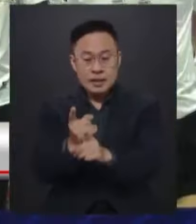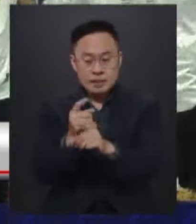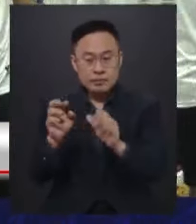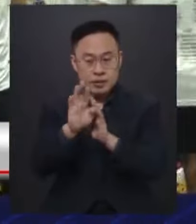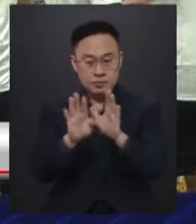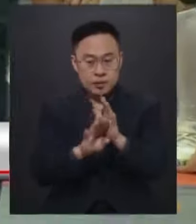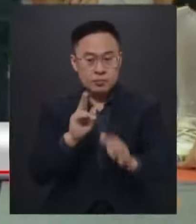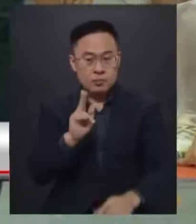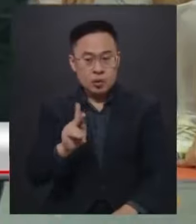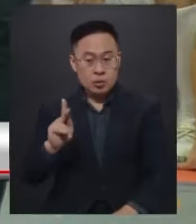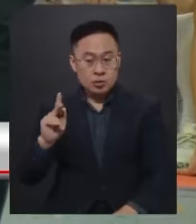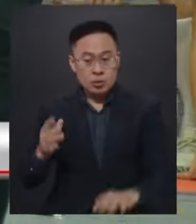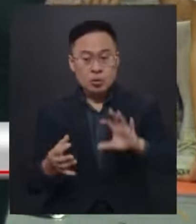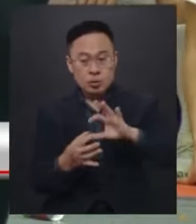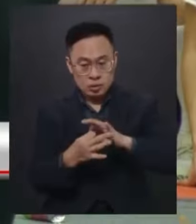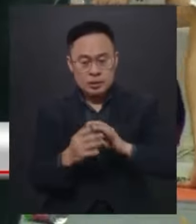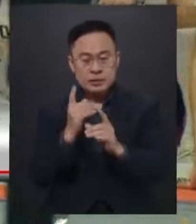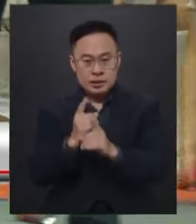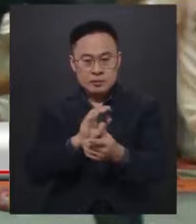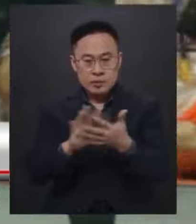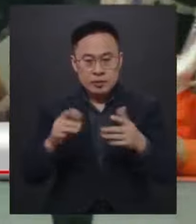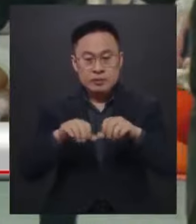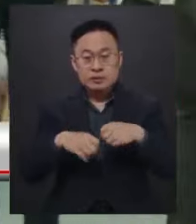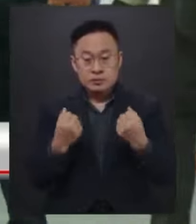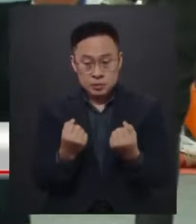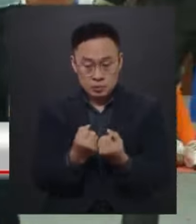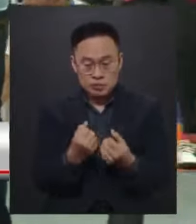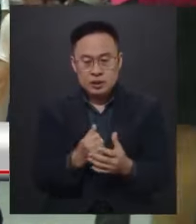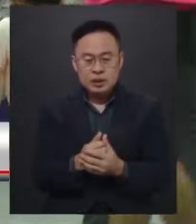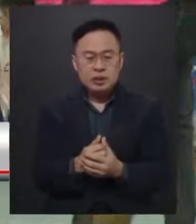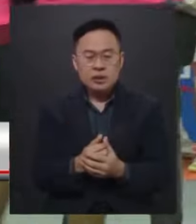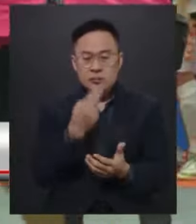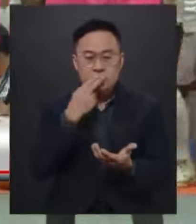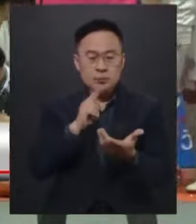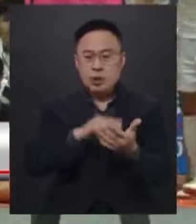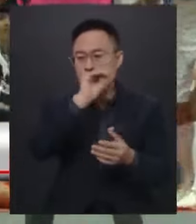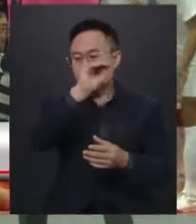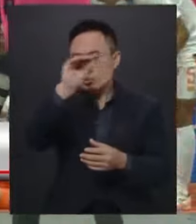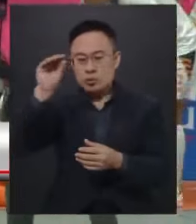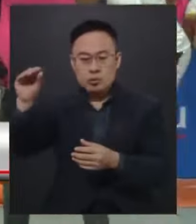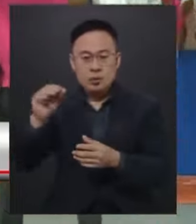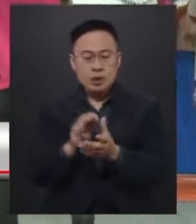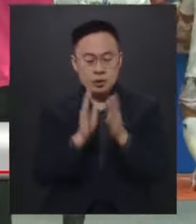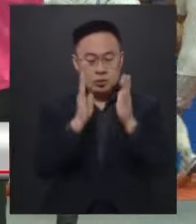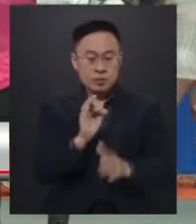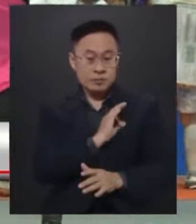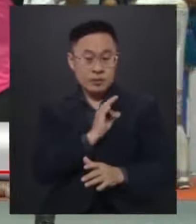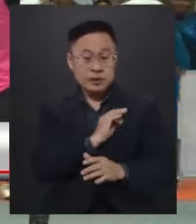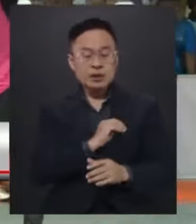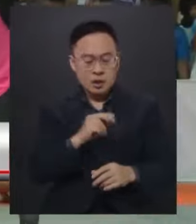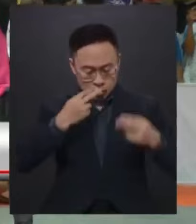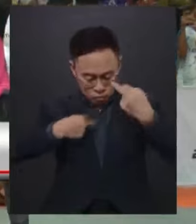ให้สมาคมกีฬาฟุตบอลแห่งประเทศไทยส่งแบบตรวจสอบคุณสมบัติของสมาชิกที่มีสิทธิ์ออก